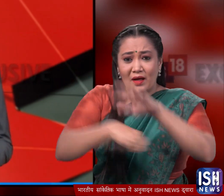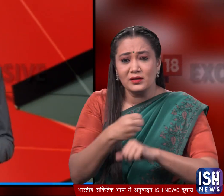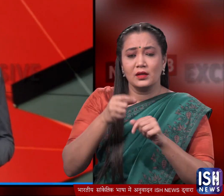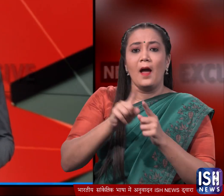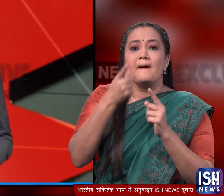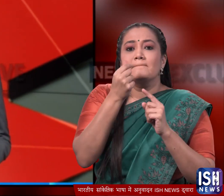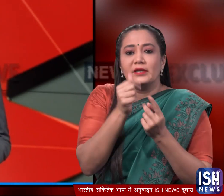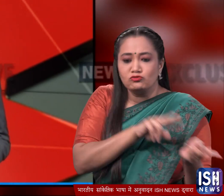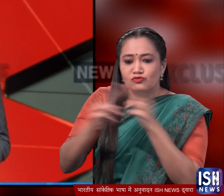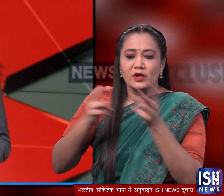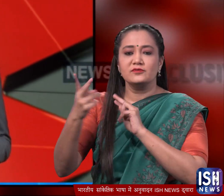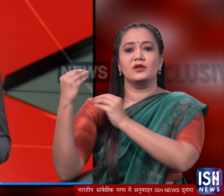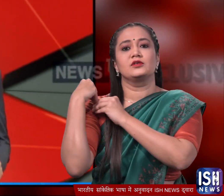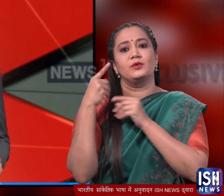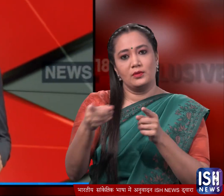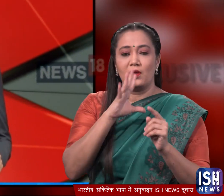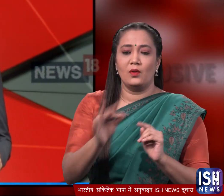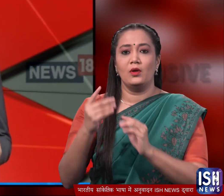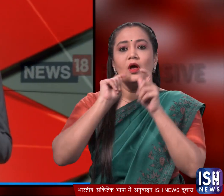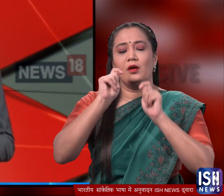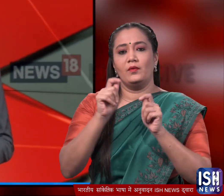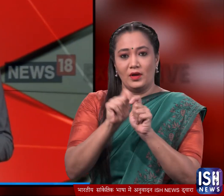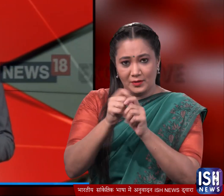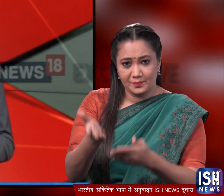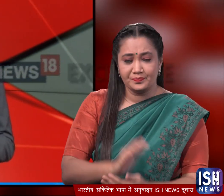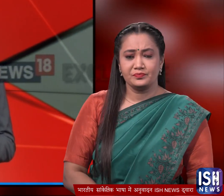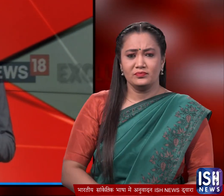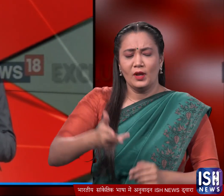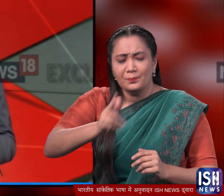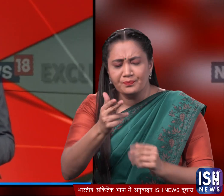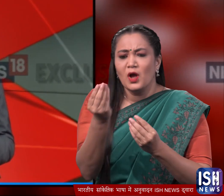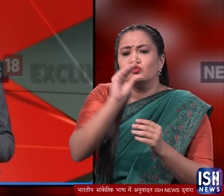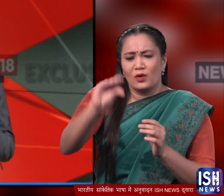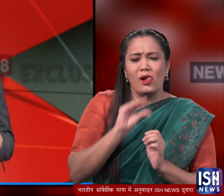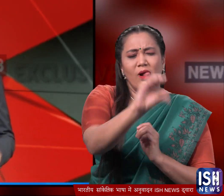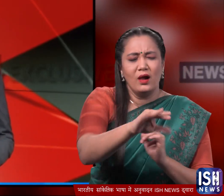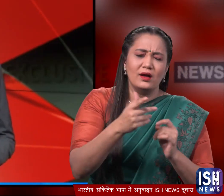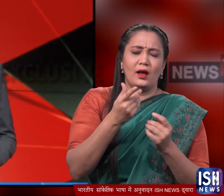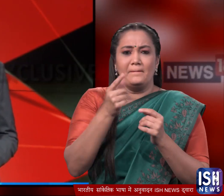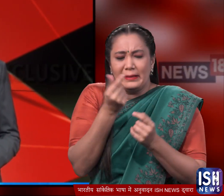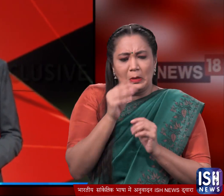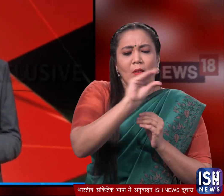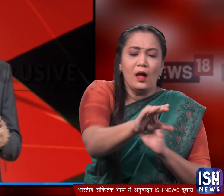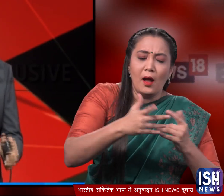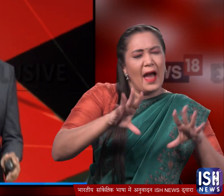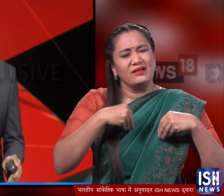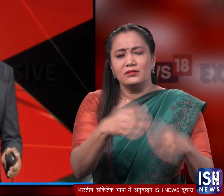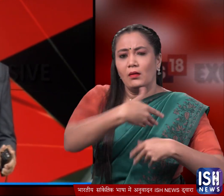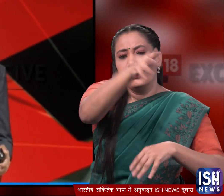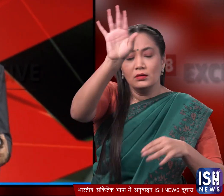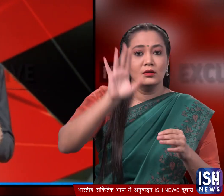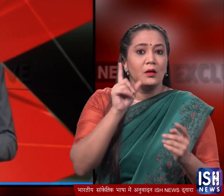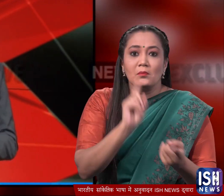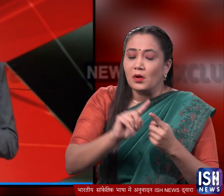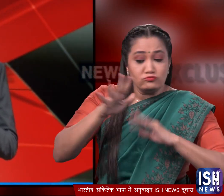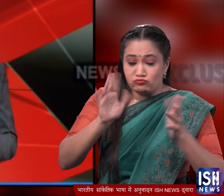वो मनी ट्रांसफर एजेंसी चलाने वाले एक कारोबारी की, जिसने हथियारबंद लुटेरों को थोड़े पैसे देकर टरकाने की कोशिश की। लेकिन जब लुटेरों ने वहां